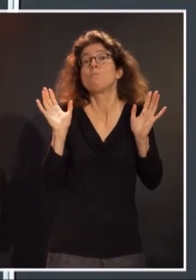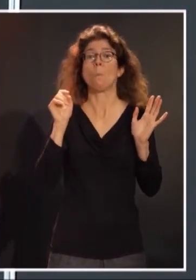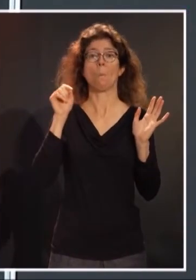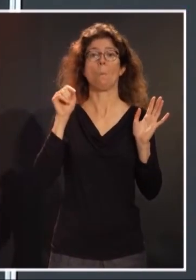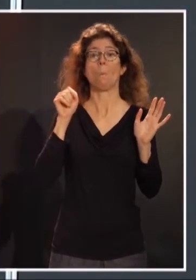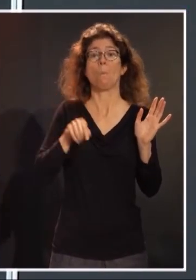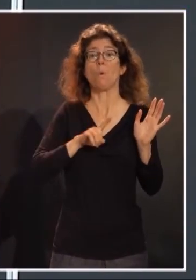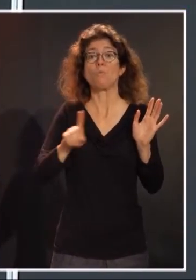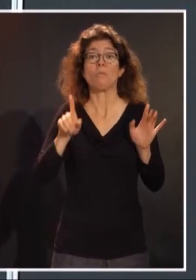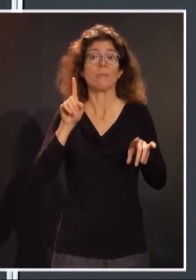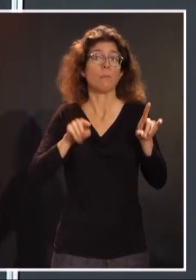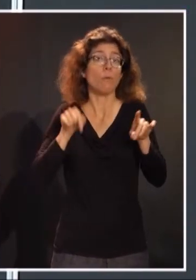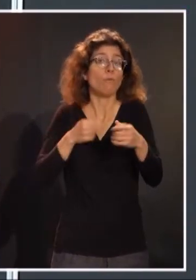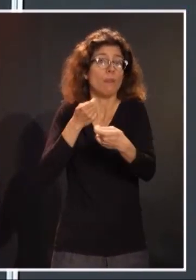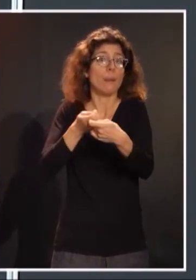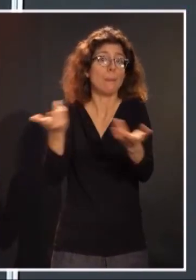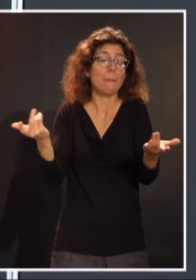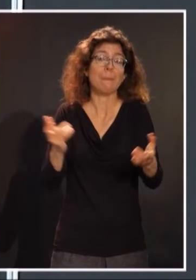c'est du cousu humain.